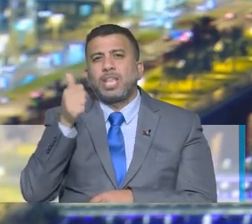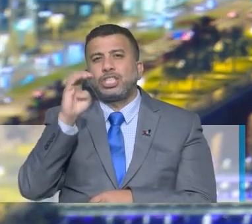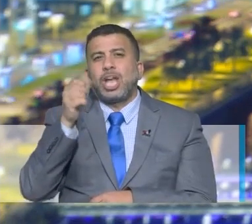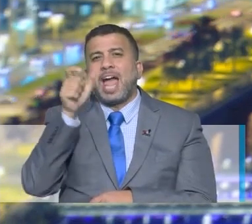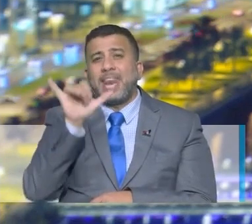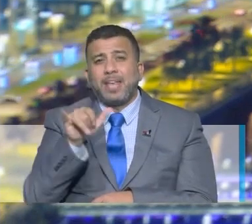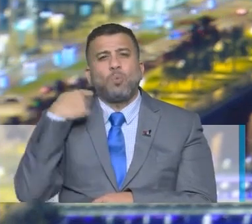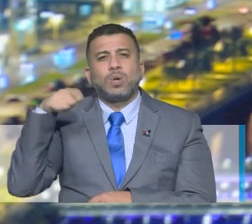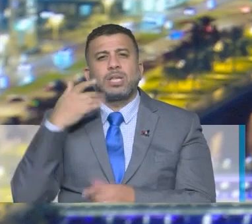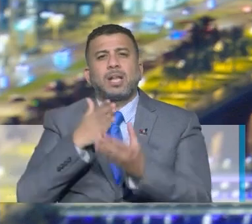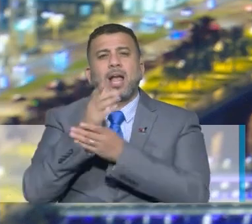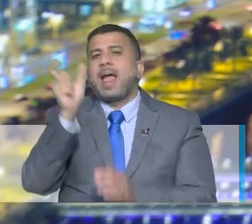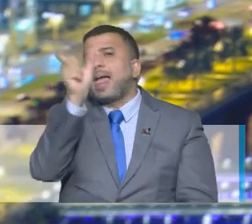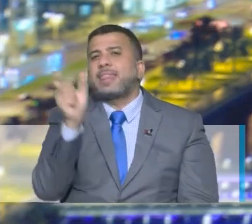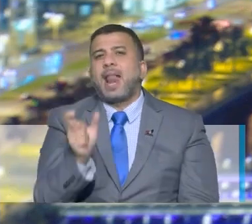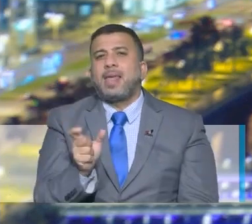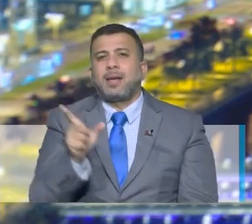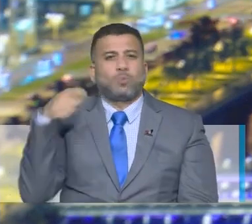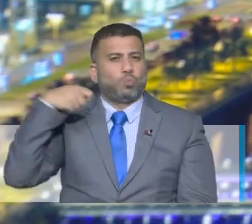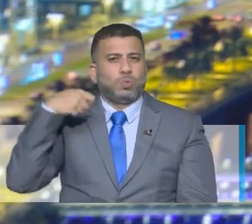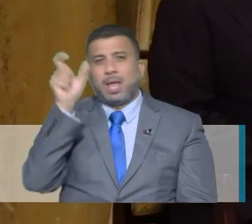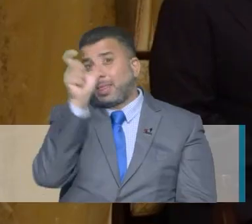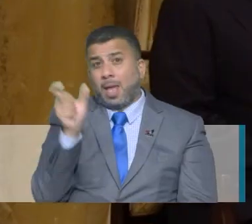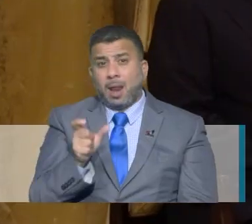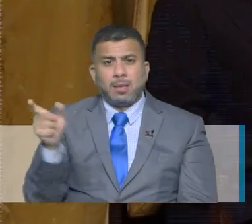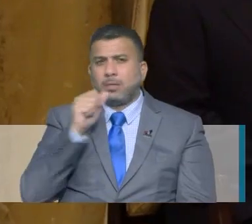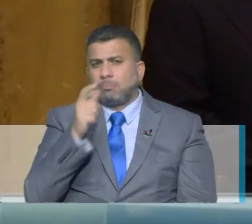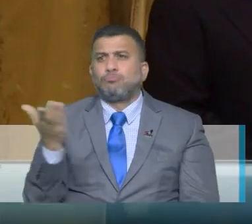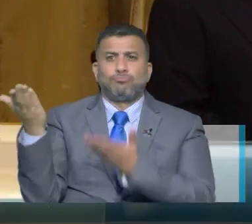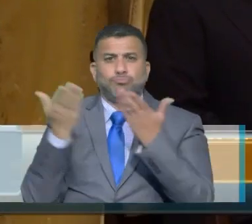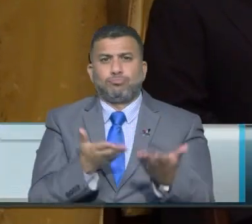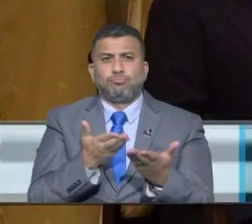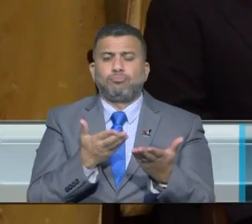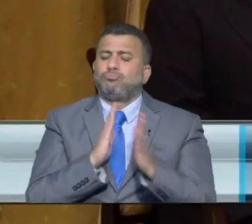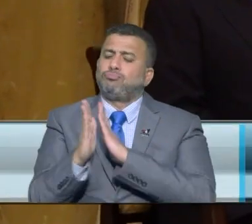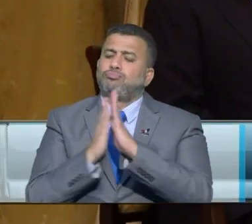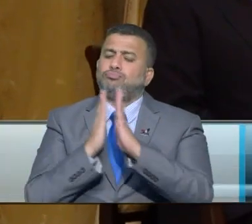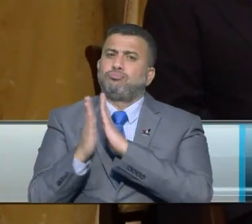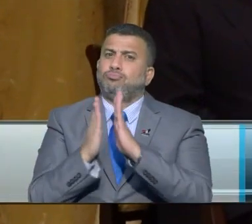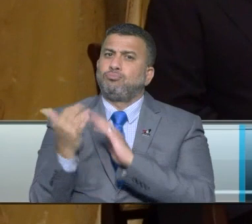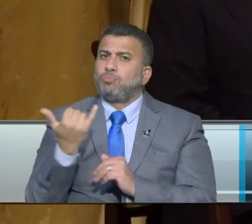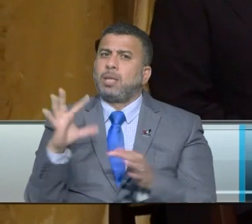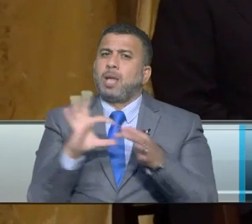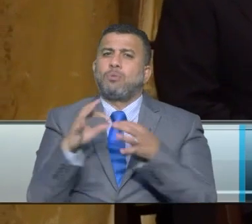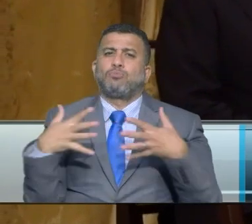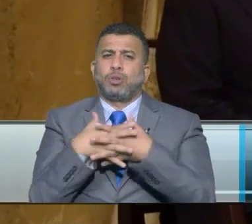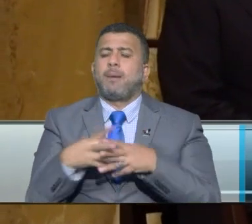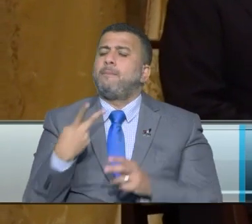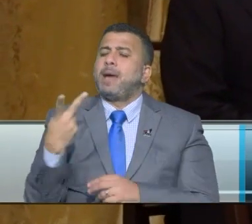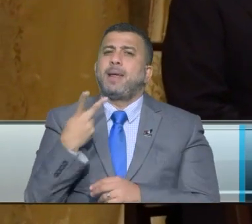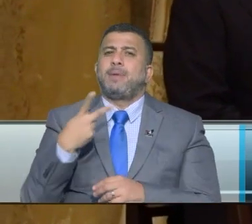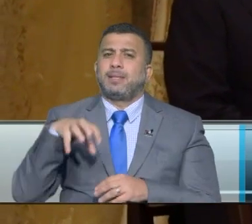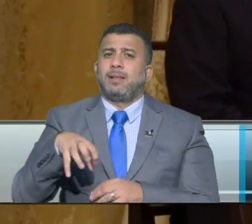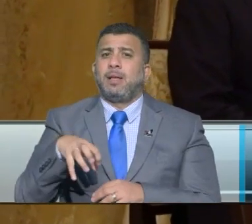تاجاني وزيره خارجيه جمهوريه ايطاليا وتاتي هذه الزياره في اطار الحرص المتبادل على تعزيز التعاون